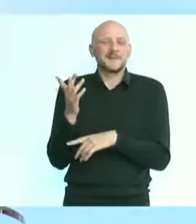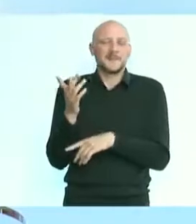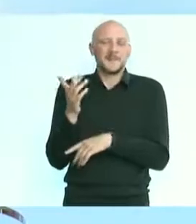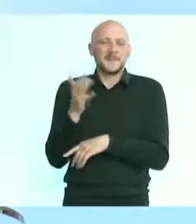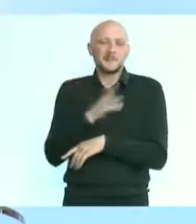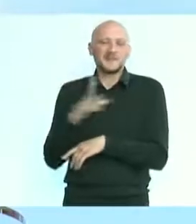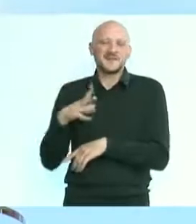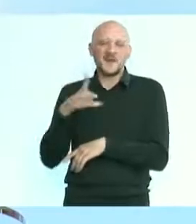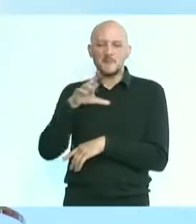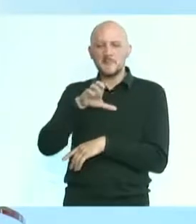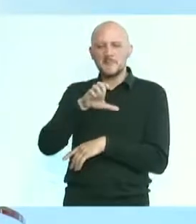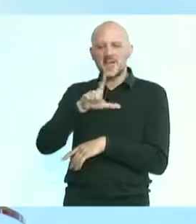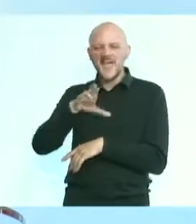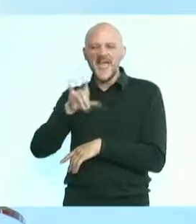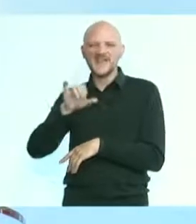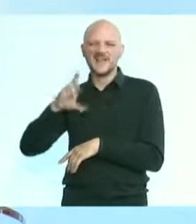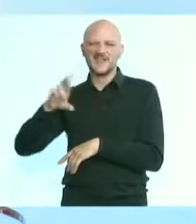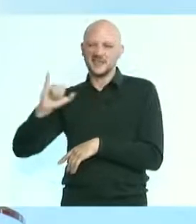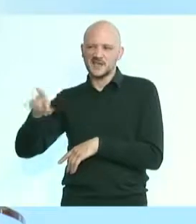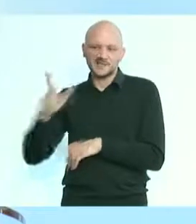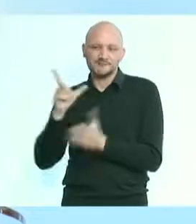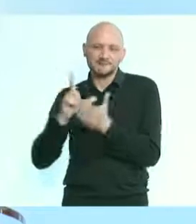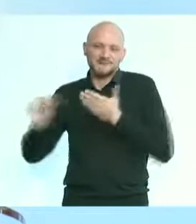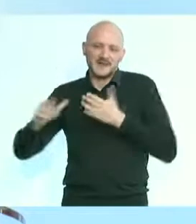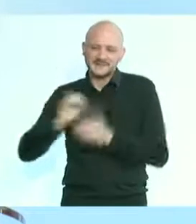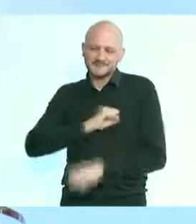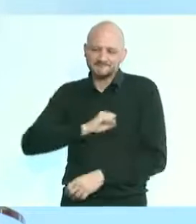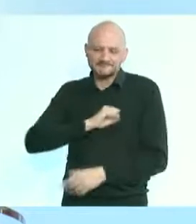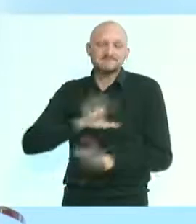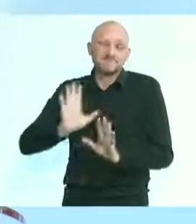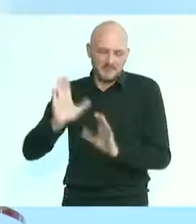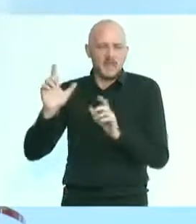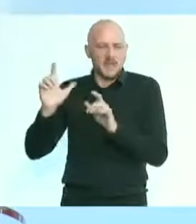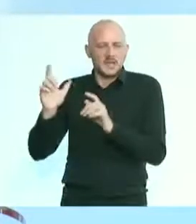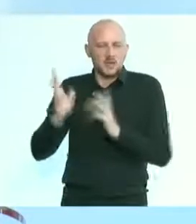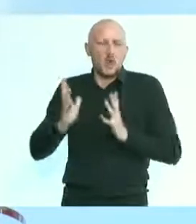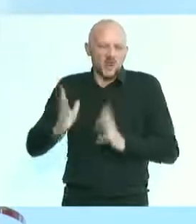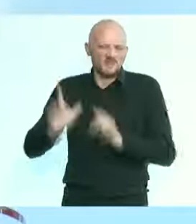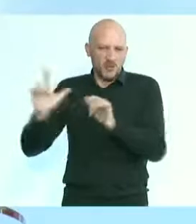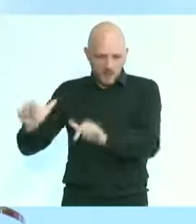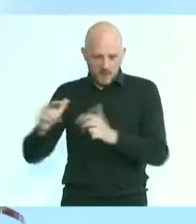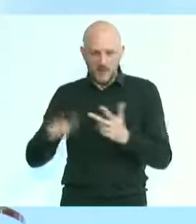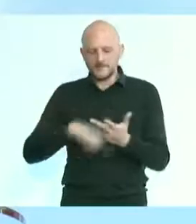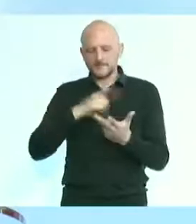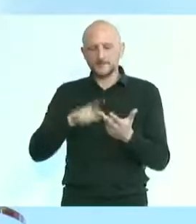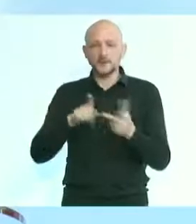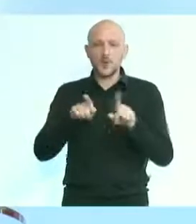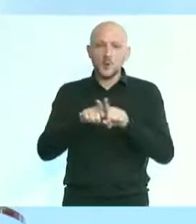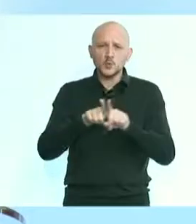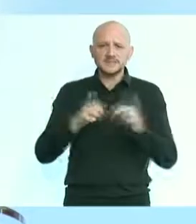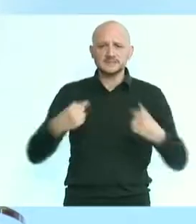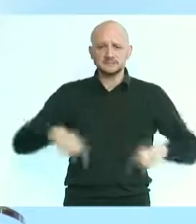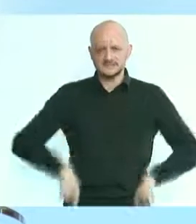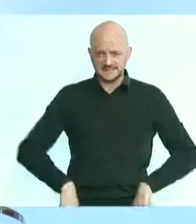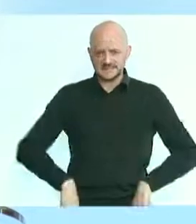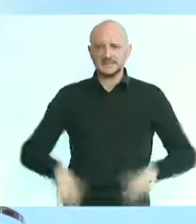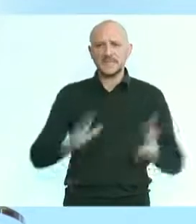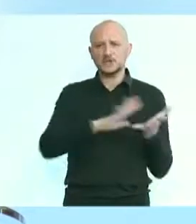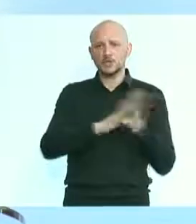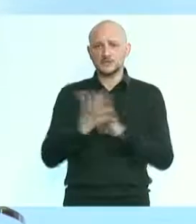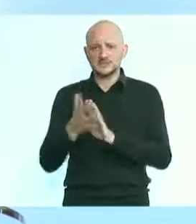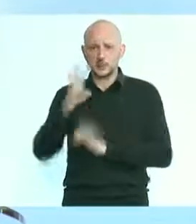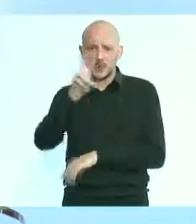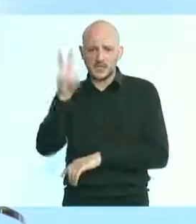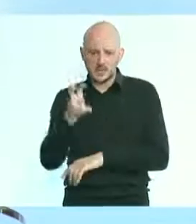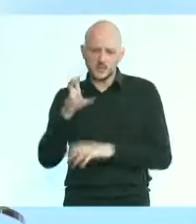est très, très engagée sur ce sujet-là. Le ministère de la Transition écologique et solidaire, les associations